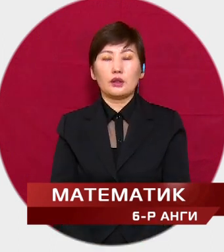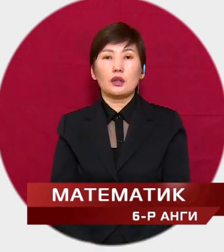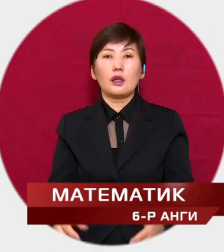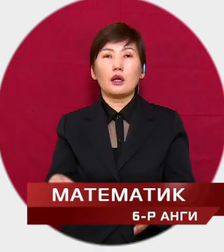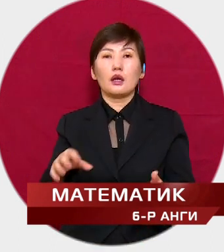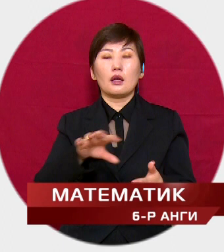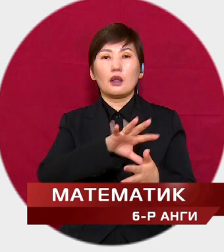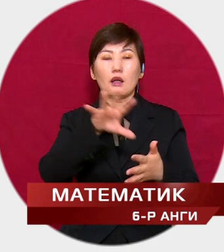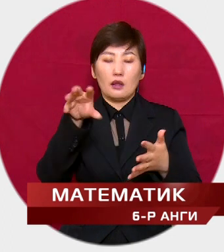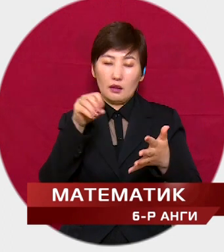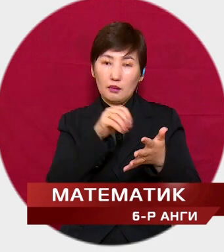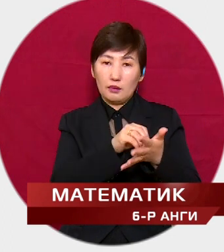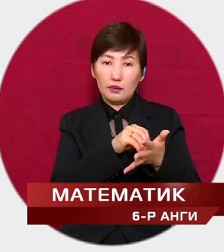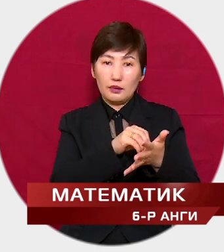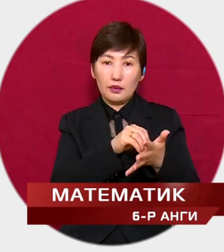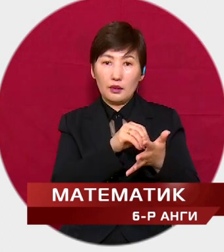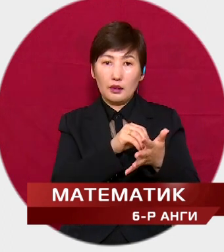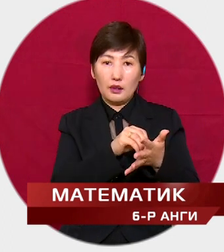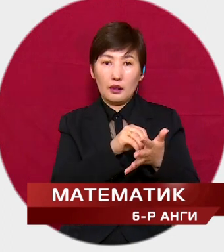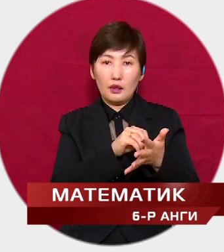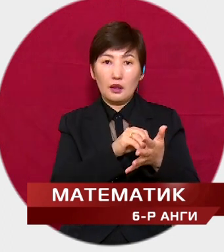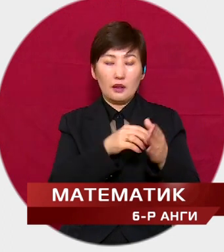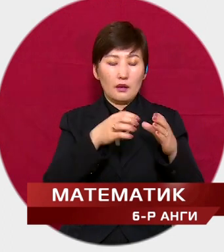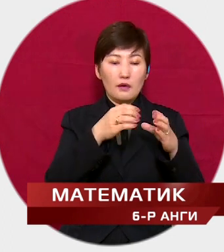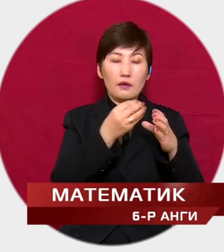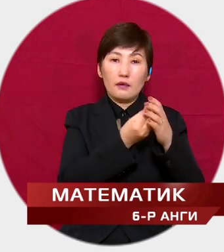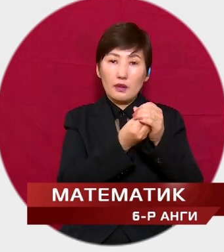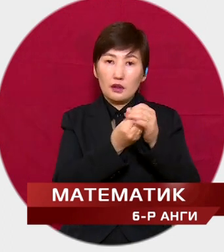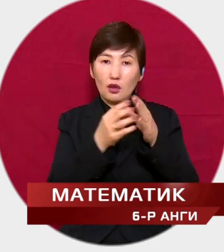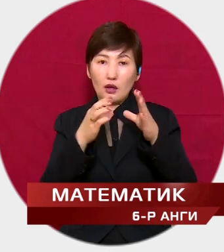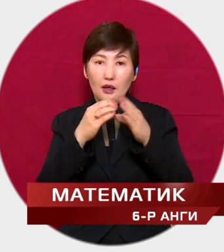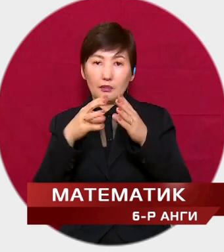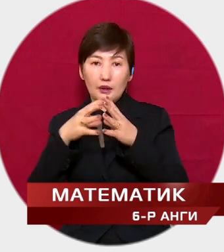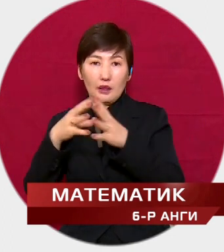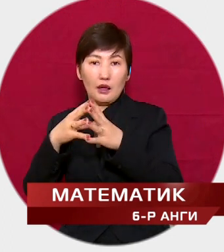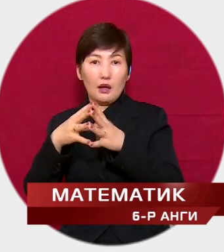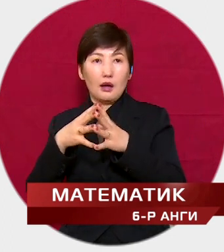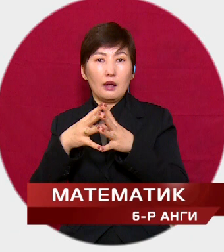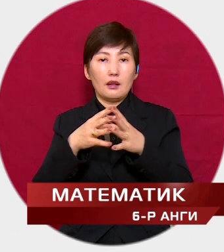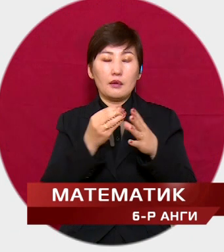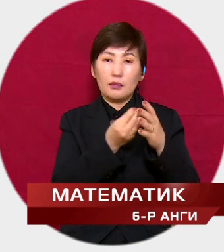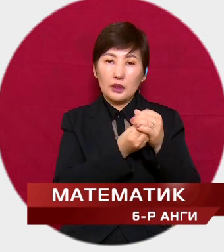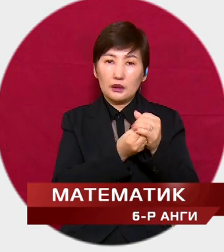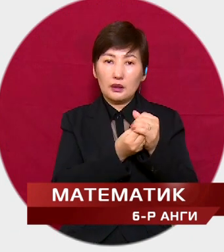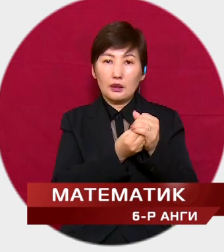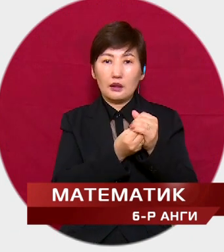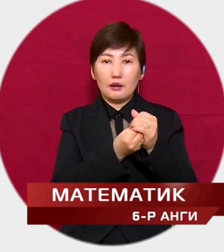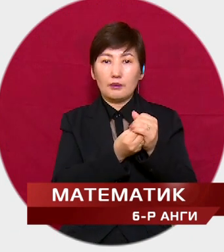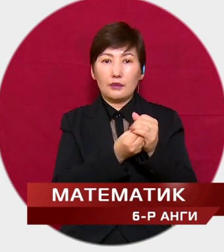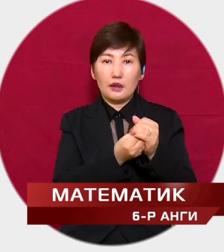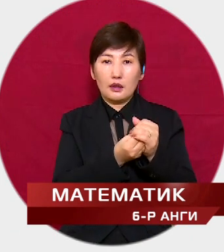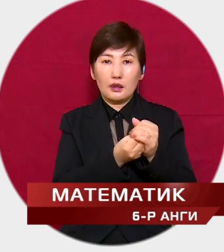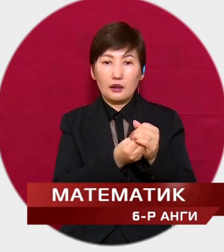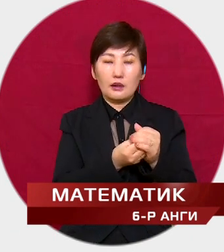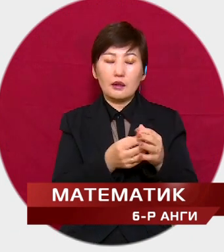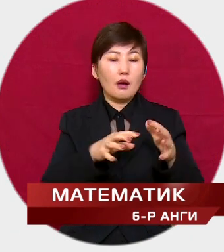Өөрөөр хэлбэл энэ дүрсийг бид нар пиктограммтай бас хольж магадгүй учраас багш нь энэ дээр анхааруулж өгчүн. Өөрөөр хэлбэл эн чинь пиктограмм биш юм уу? Дүрс зургаар төрүүлсэн байж